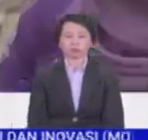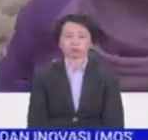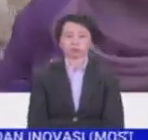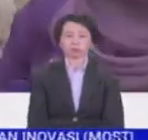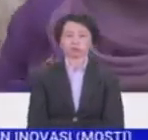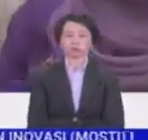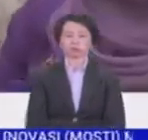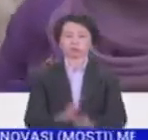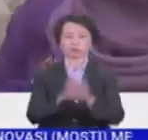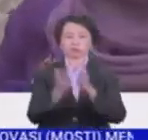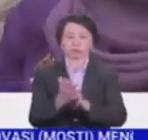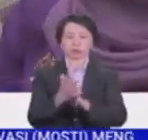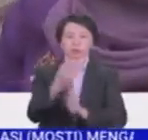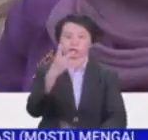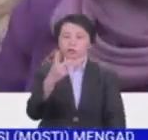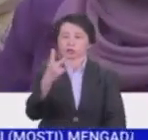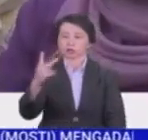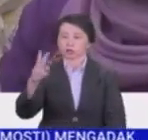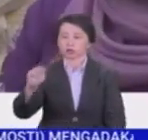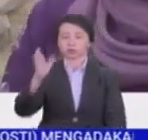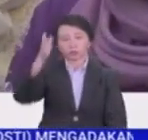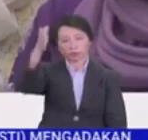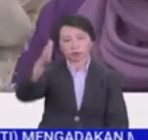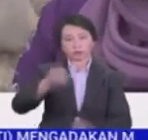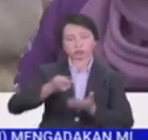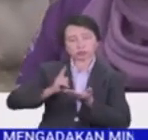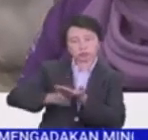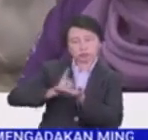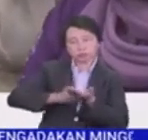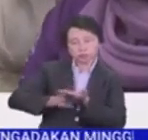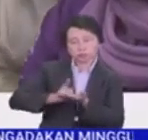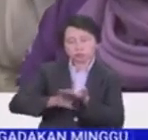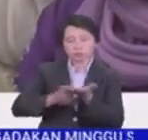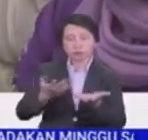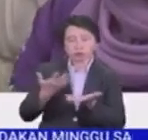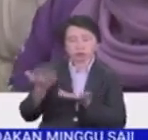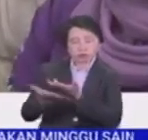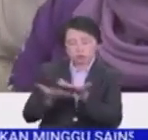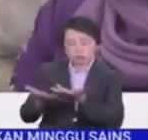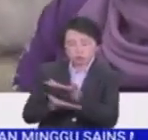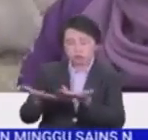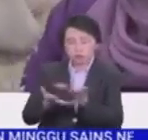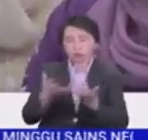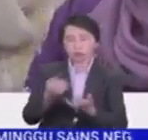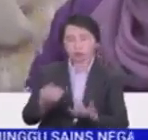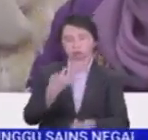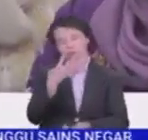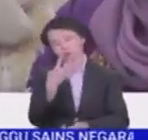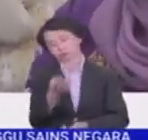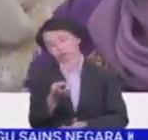Jadi Kementerian Kesihatan akan berbincang dan melihat dari segi